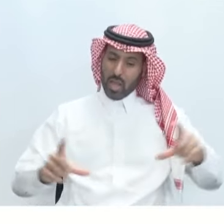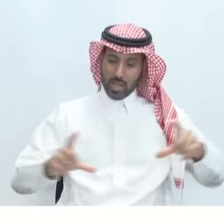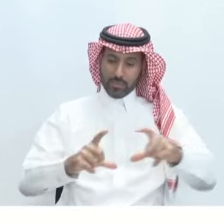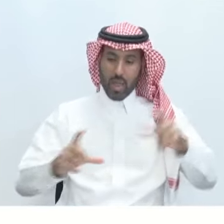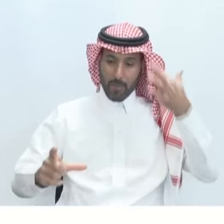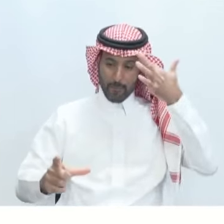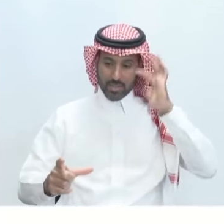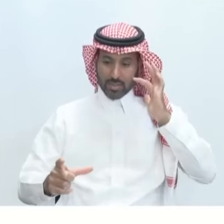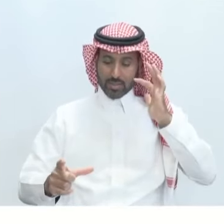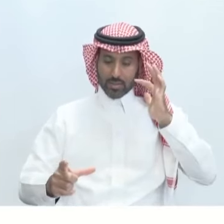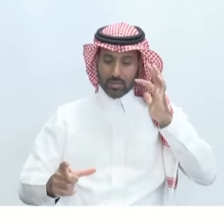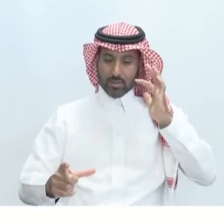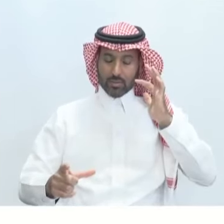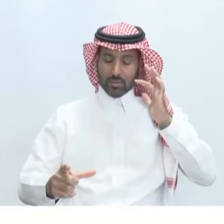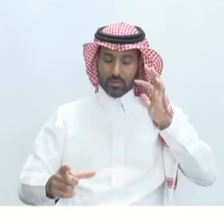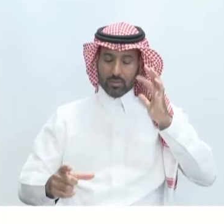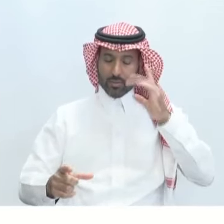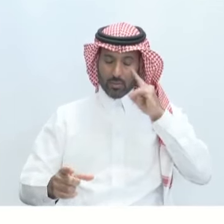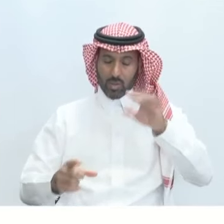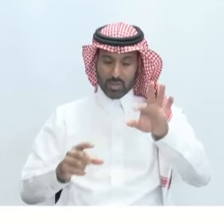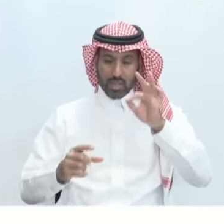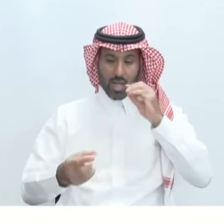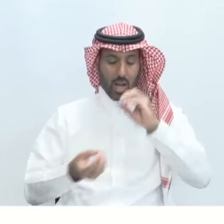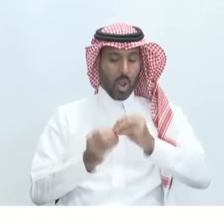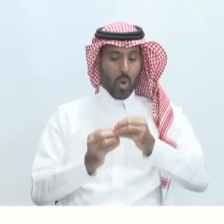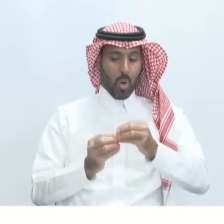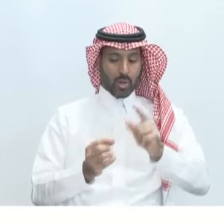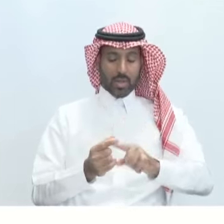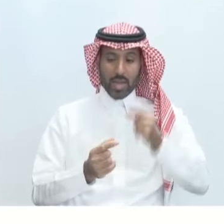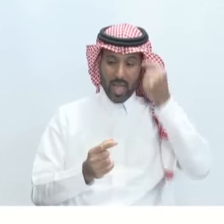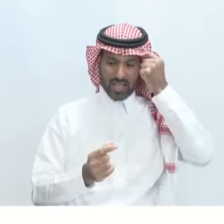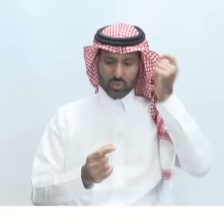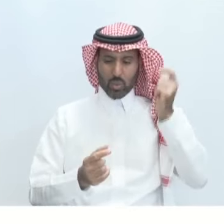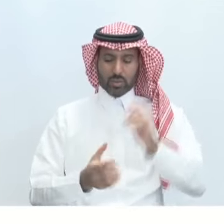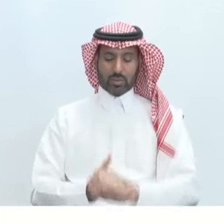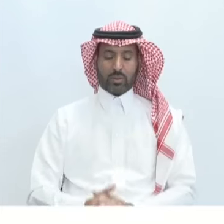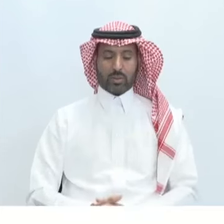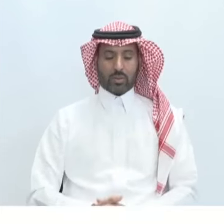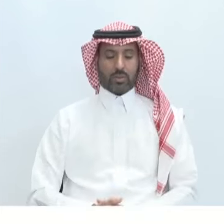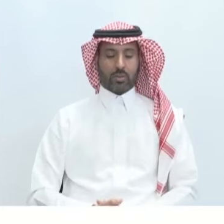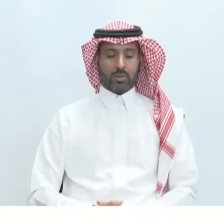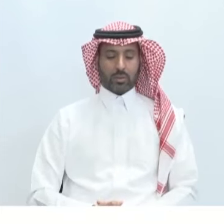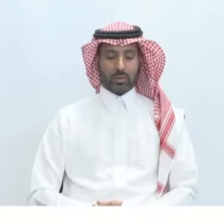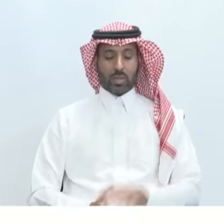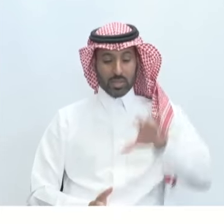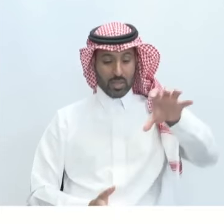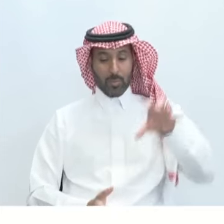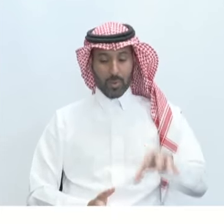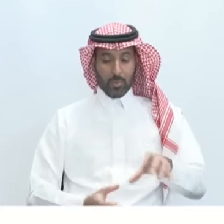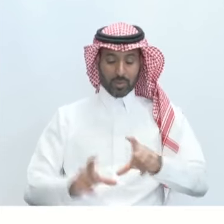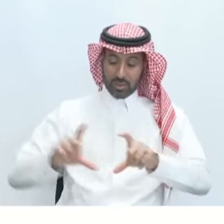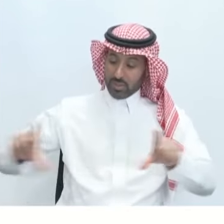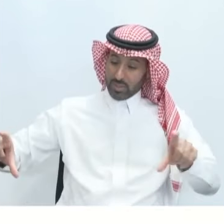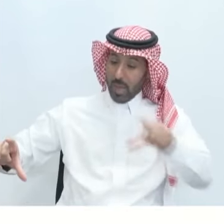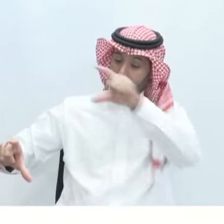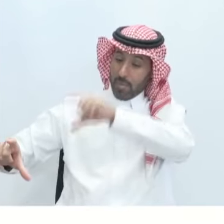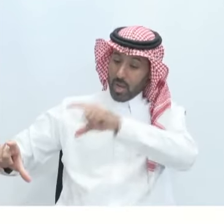حجمها ثم باستخدام اداه منتقي اللون اختر اللون الاسود اسحب الروبوت واجعله في هذا